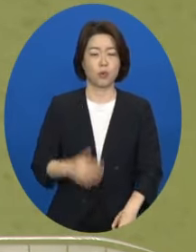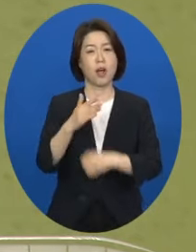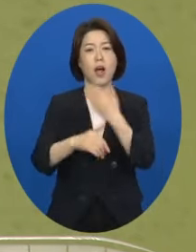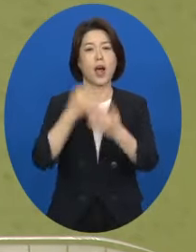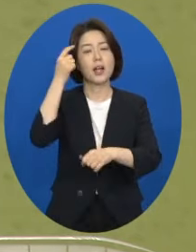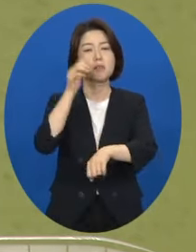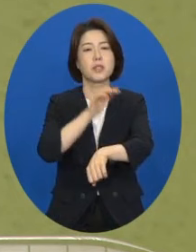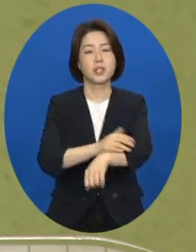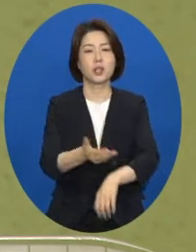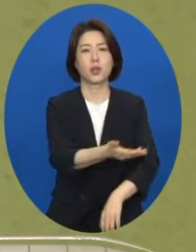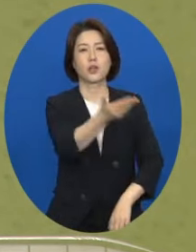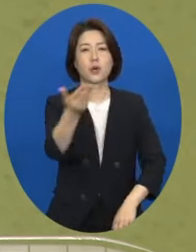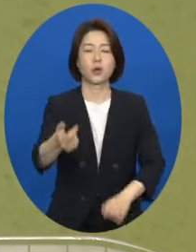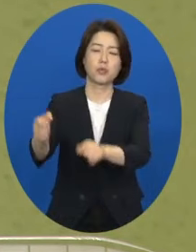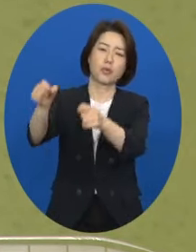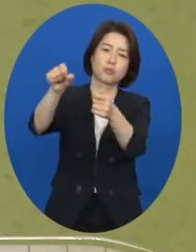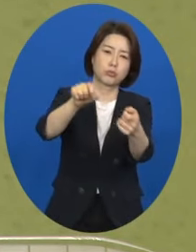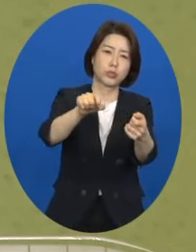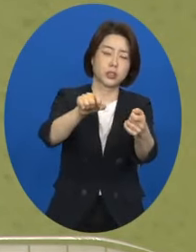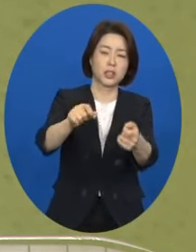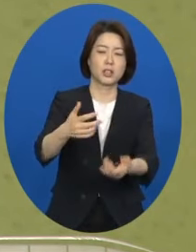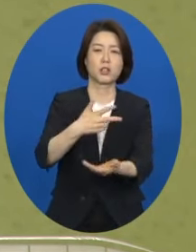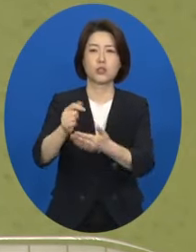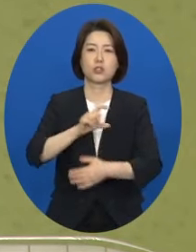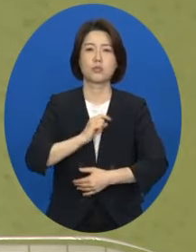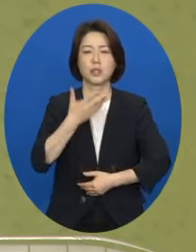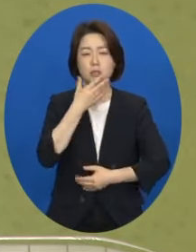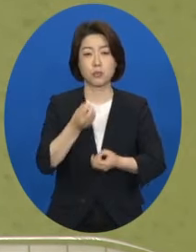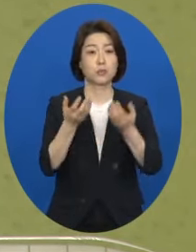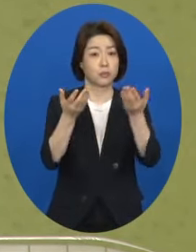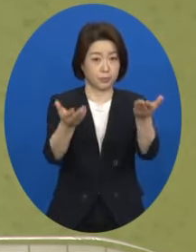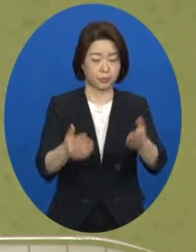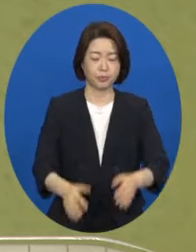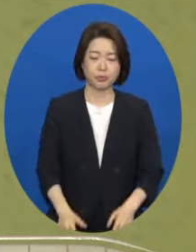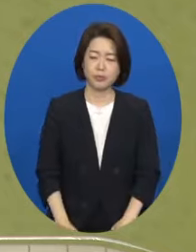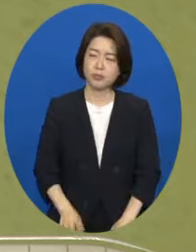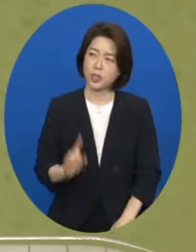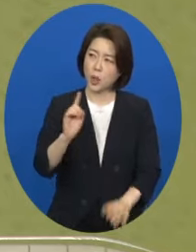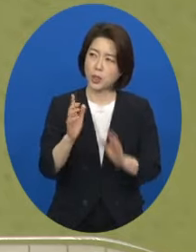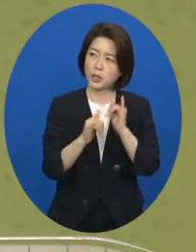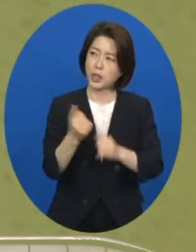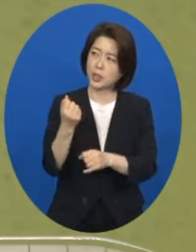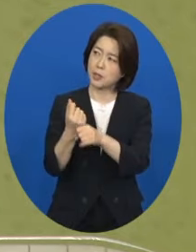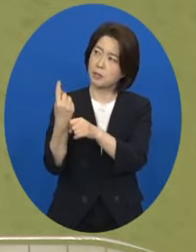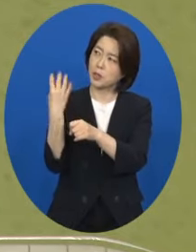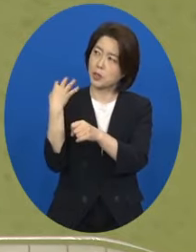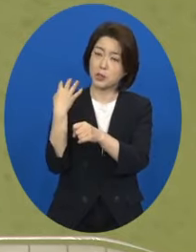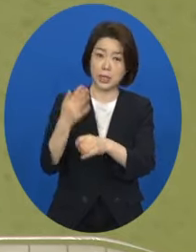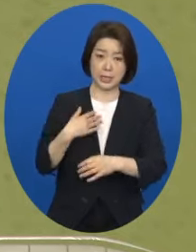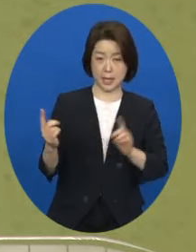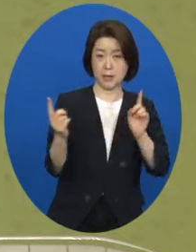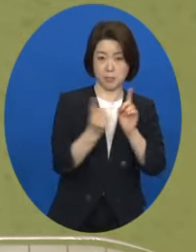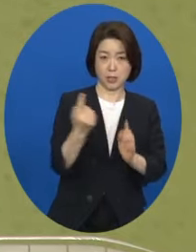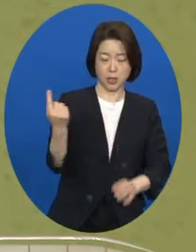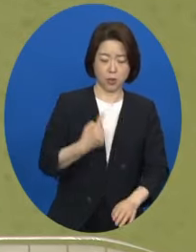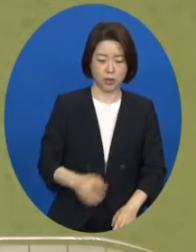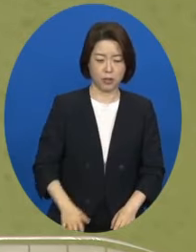되기를 주님의 이름으로 축원드립니다. 몇 년 전에 어떤 분이 찾아오셔서 사업을 하시는데 자기